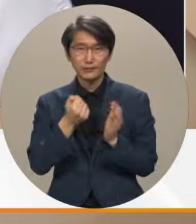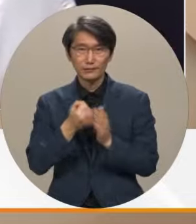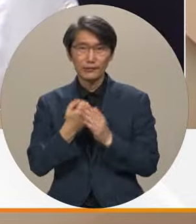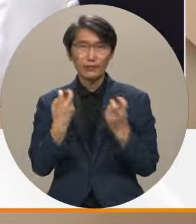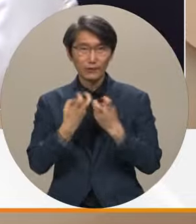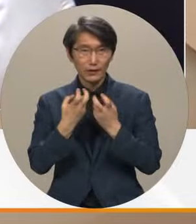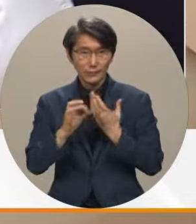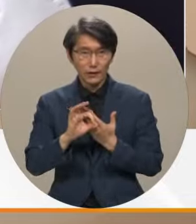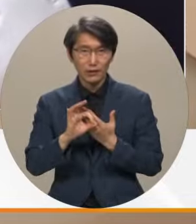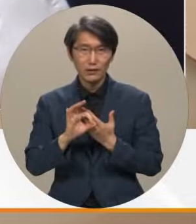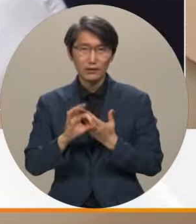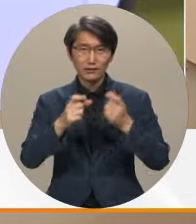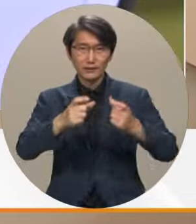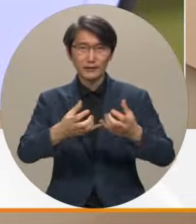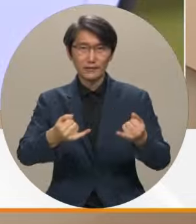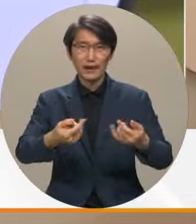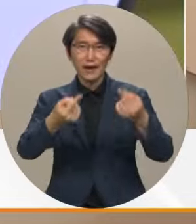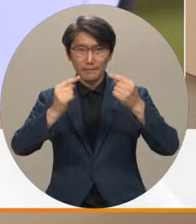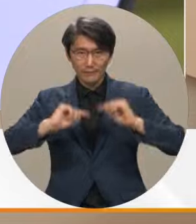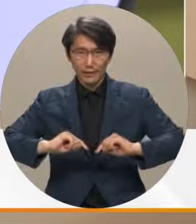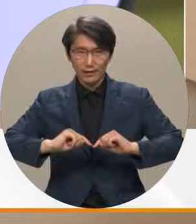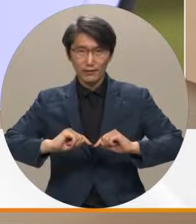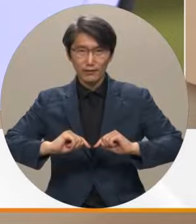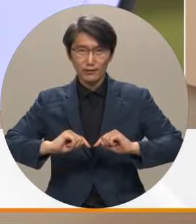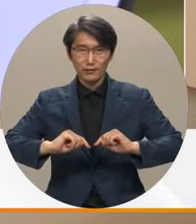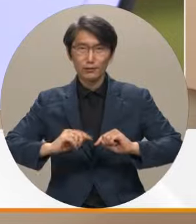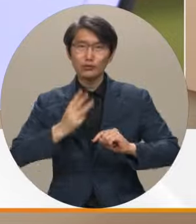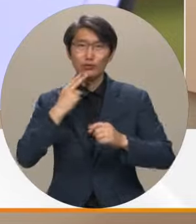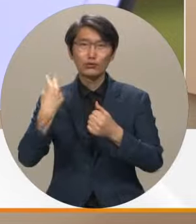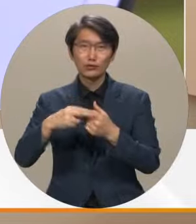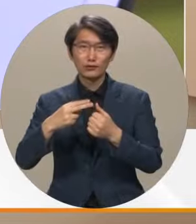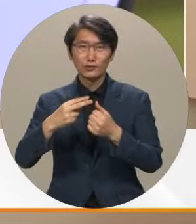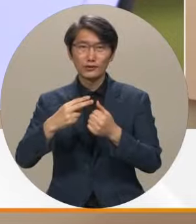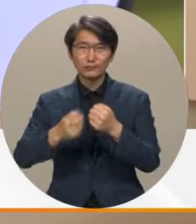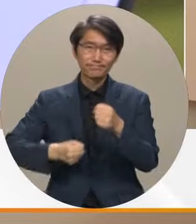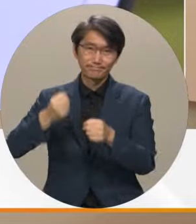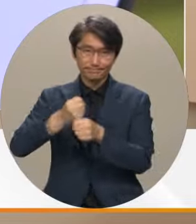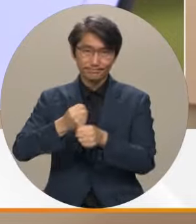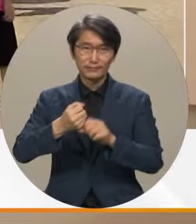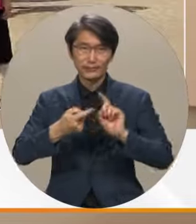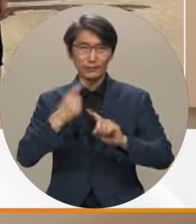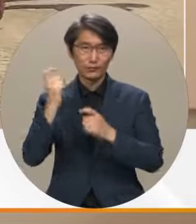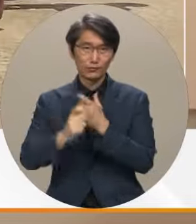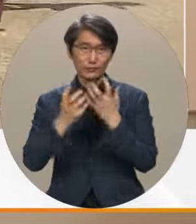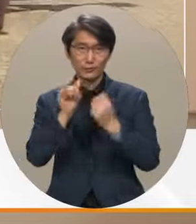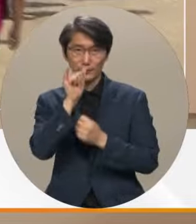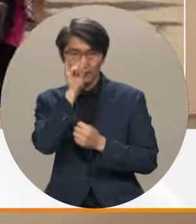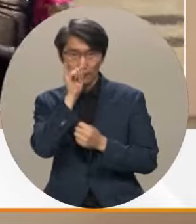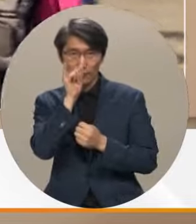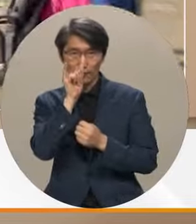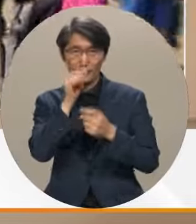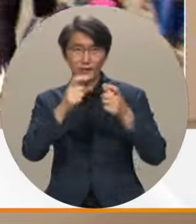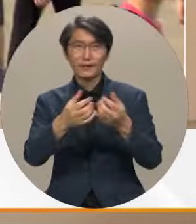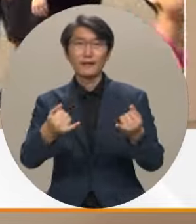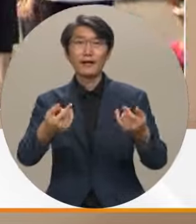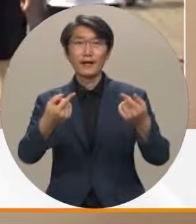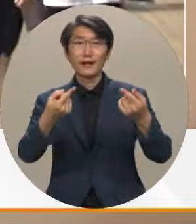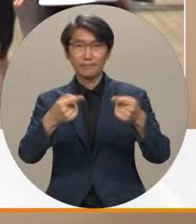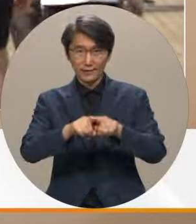어떻게 하면 시민과 함께하는 그런 서울교육을 다시 만들 것인가 그런 고민을 많이 했고요. 그래서 이제 시민들과